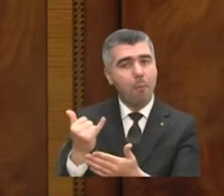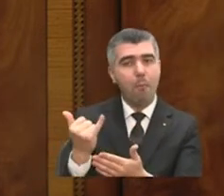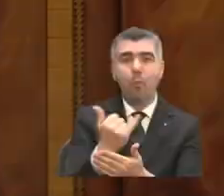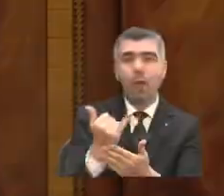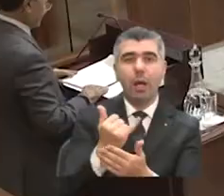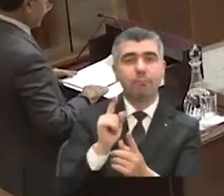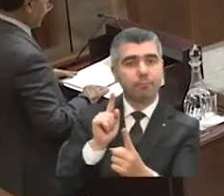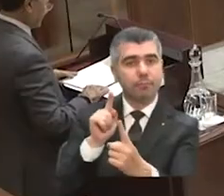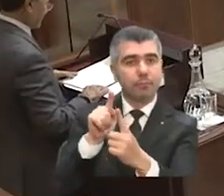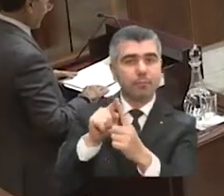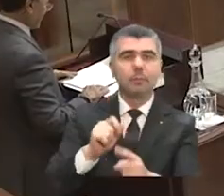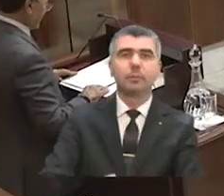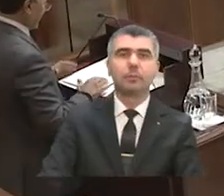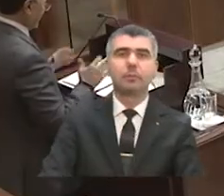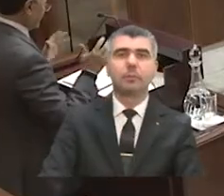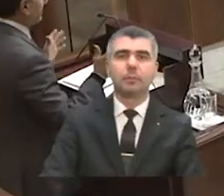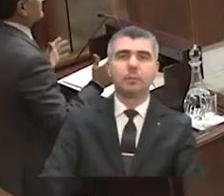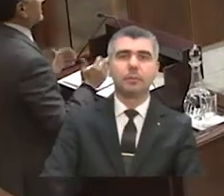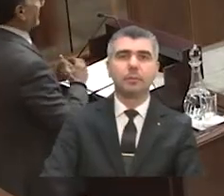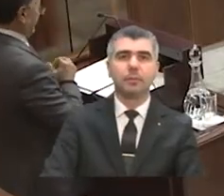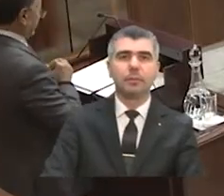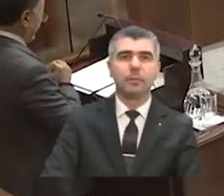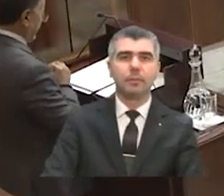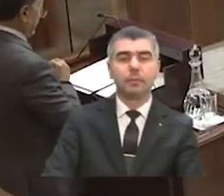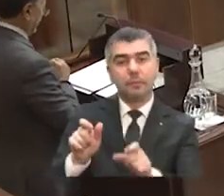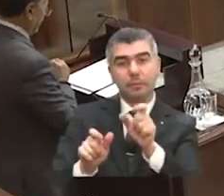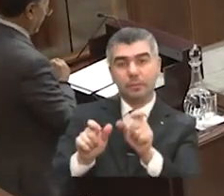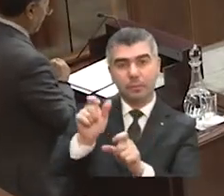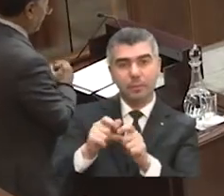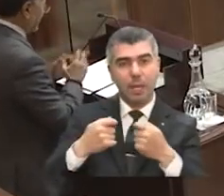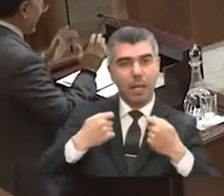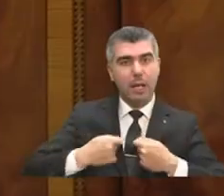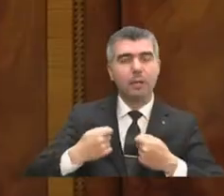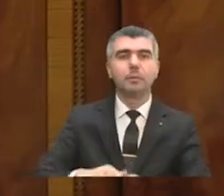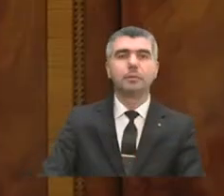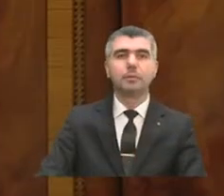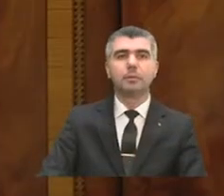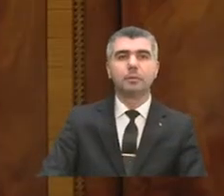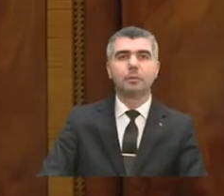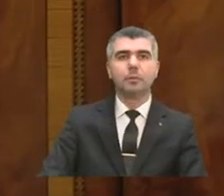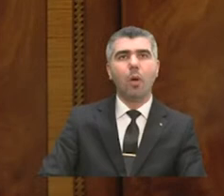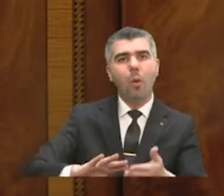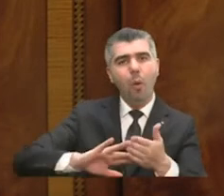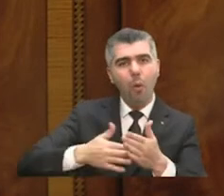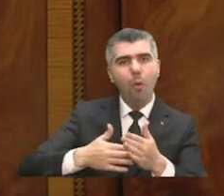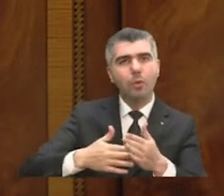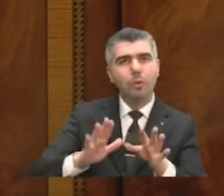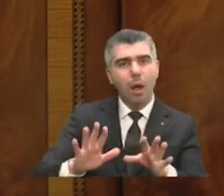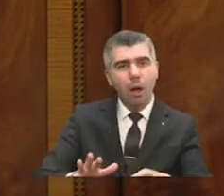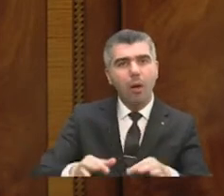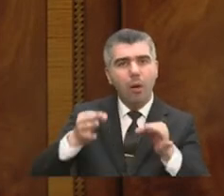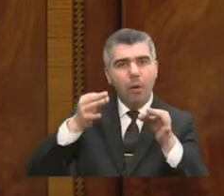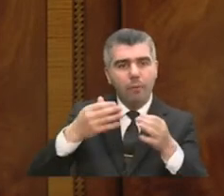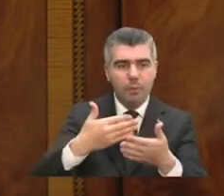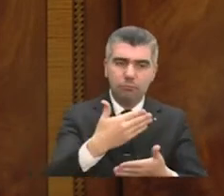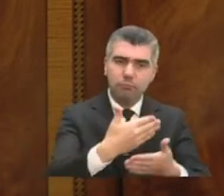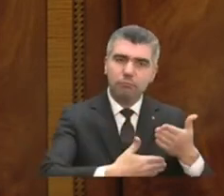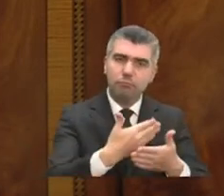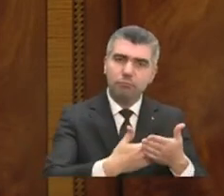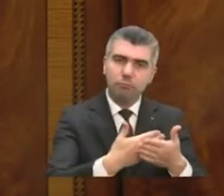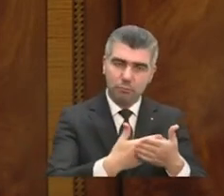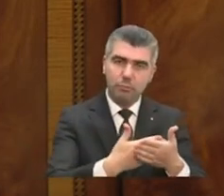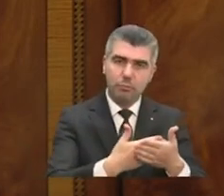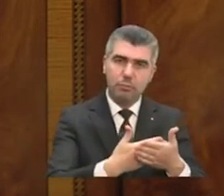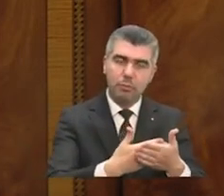ce crime? Comment ils acceptent l'impunité? Mesdames, messieurs les présidents, sur la base de tous